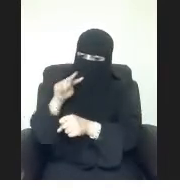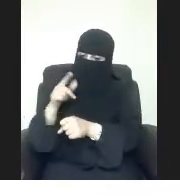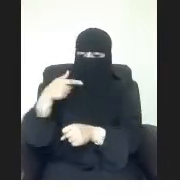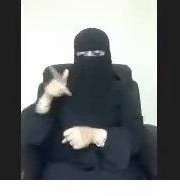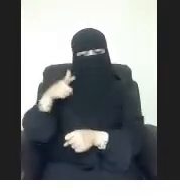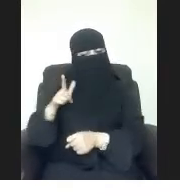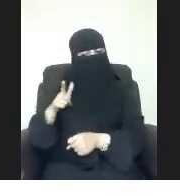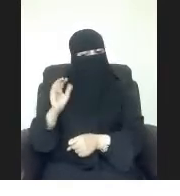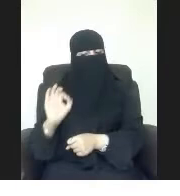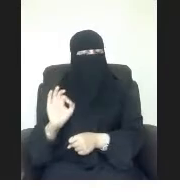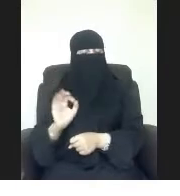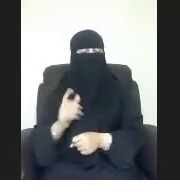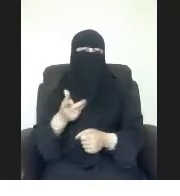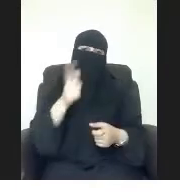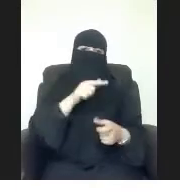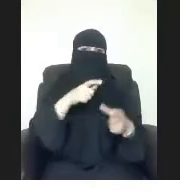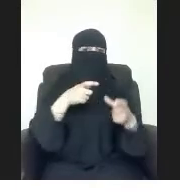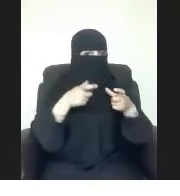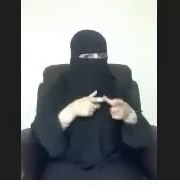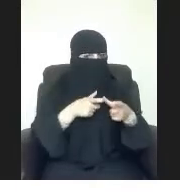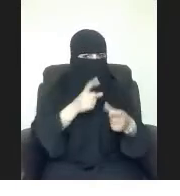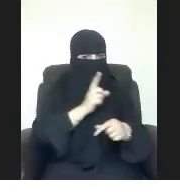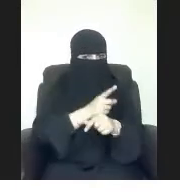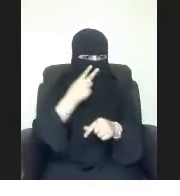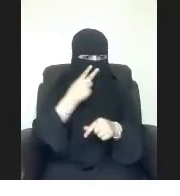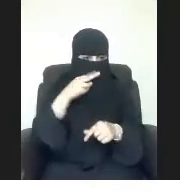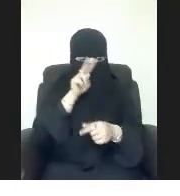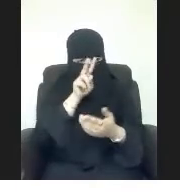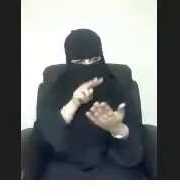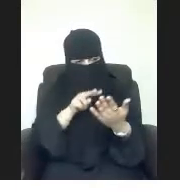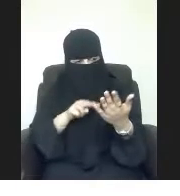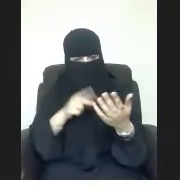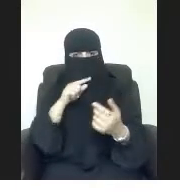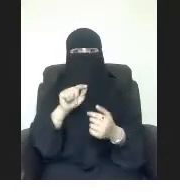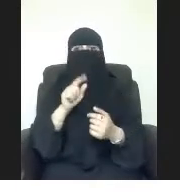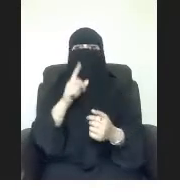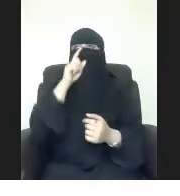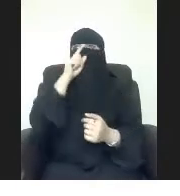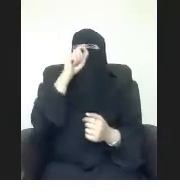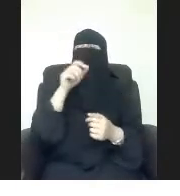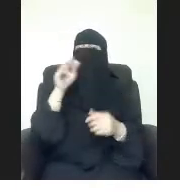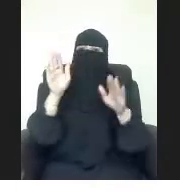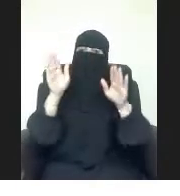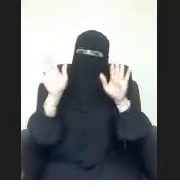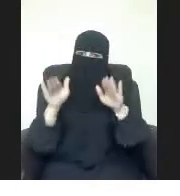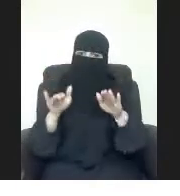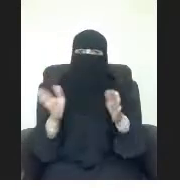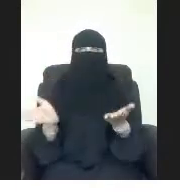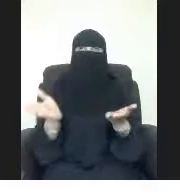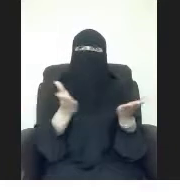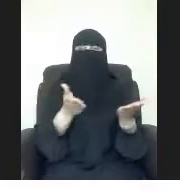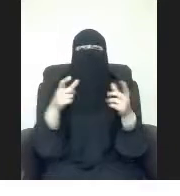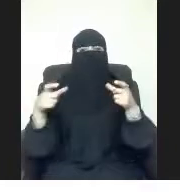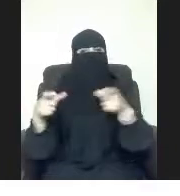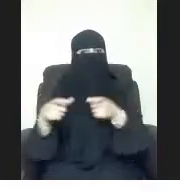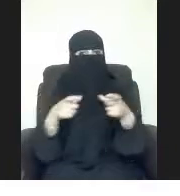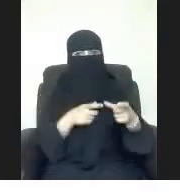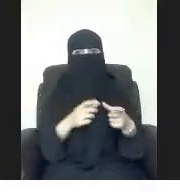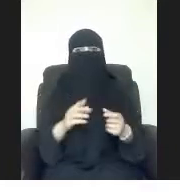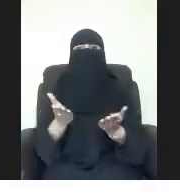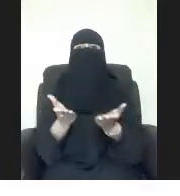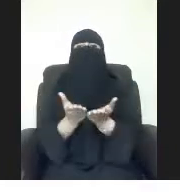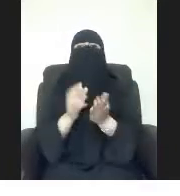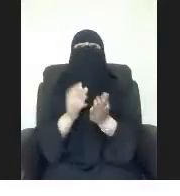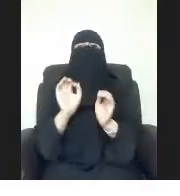تدرس عن بعد، لكنهم كلهم داخل المدرسة بوجود المعلم. أربع محطات كما يسمى